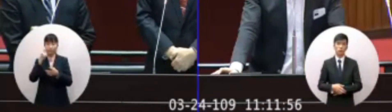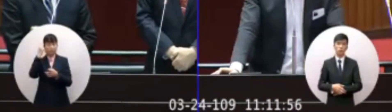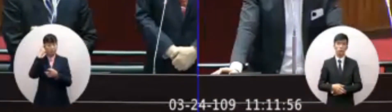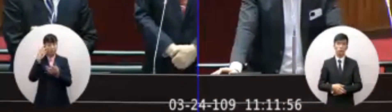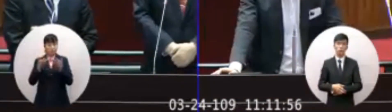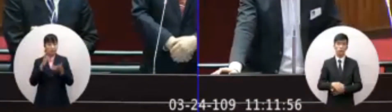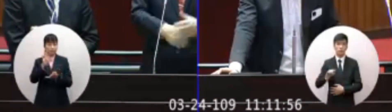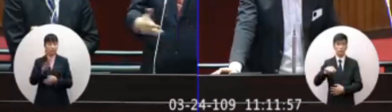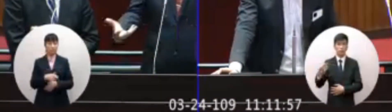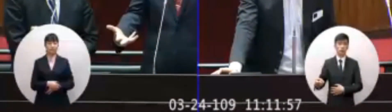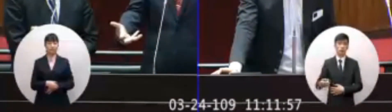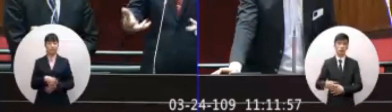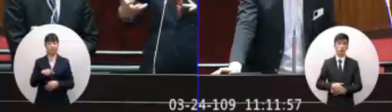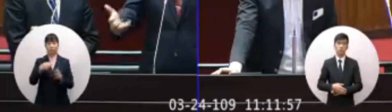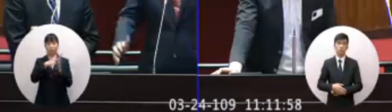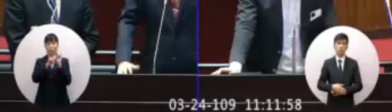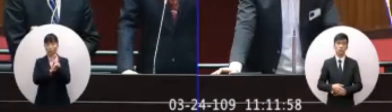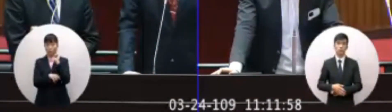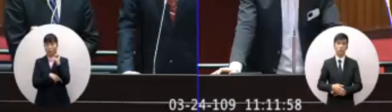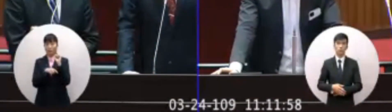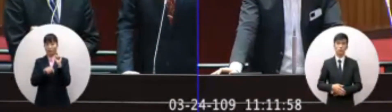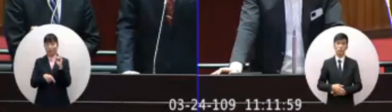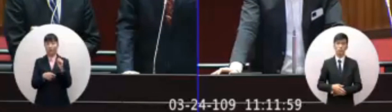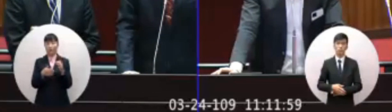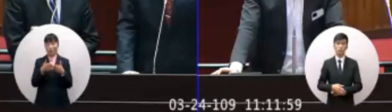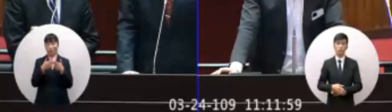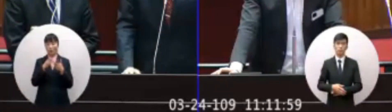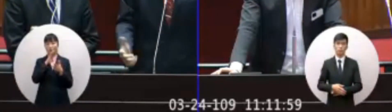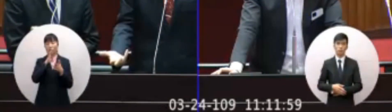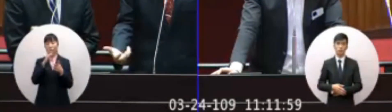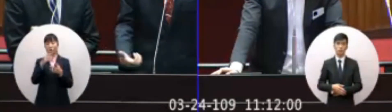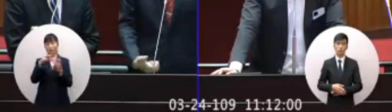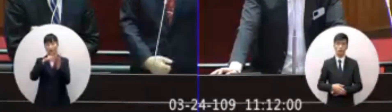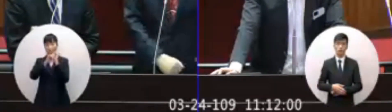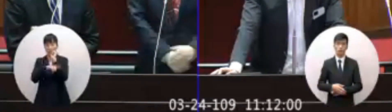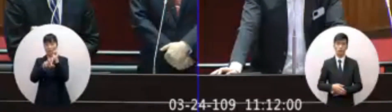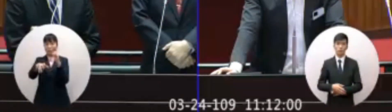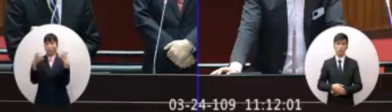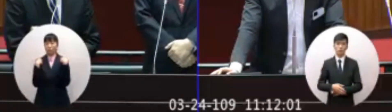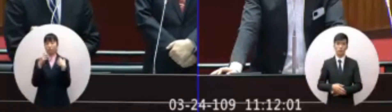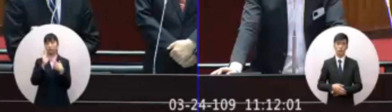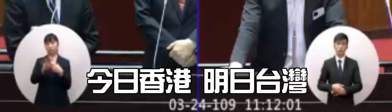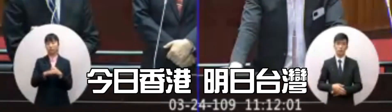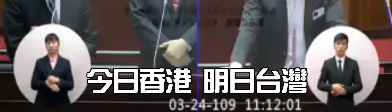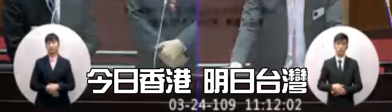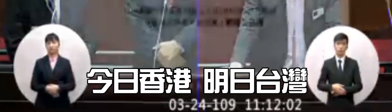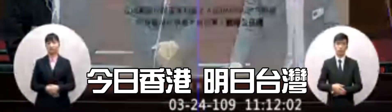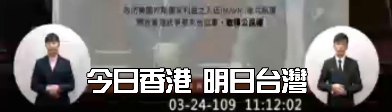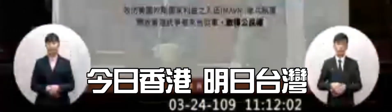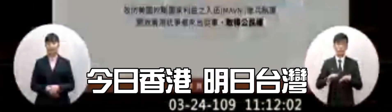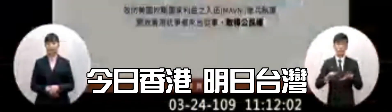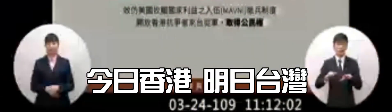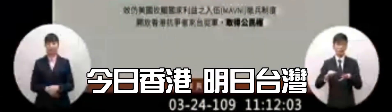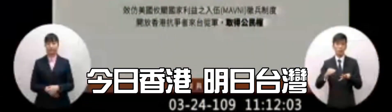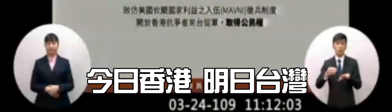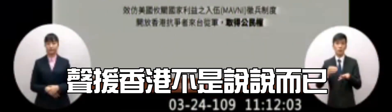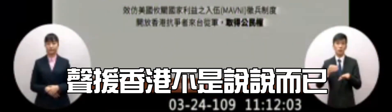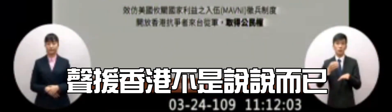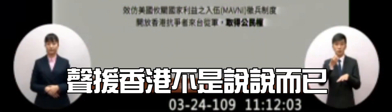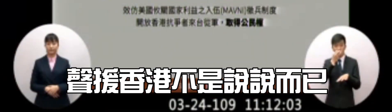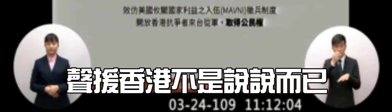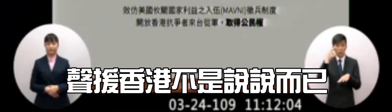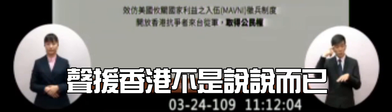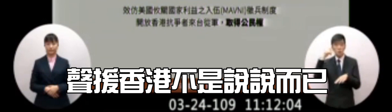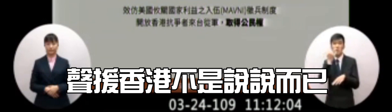个看法。 来下一张。 那要这个立法，重点就是咱贵院啊，大院的代志嘛哈。 今日台湾明，今日香港，明日台湾哦。这